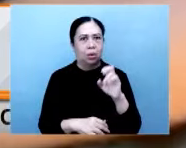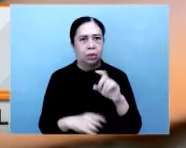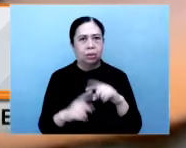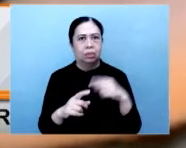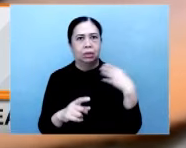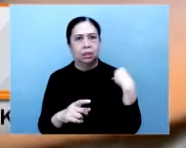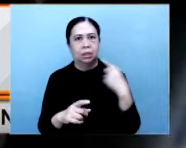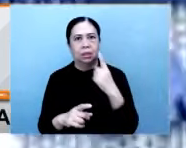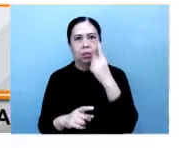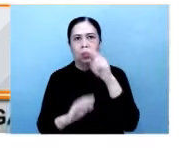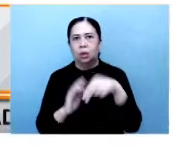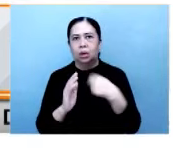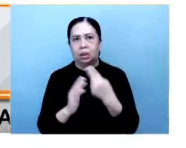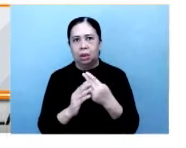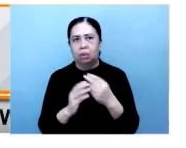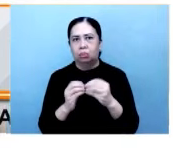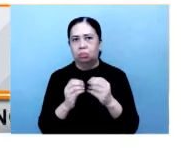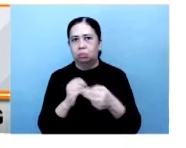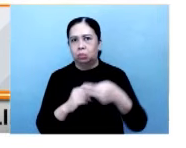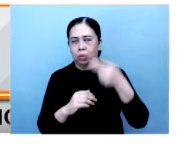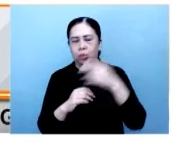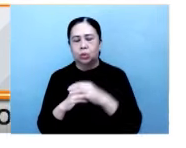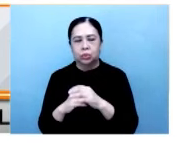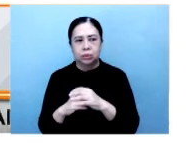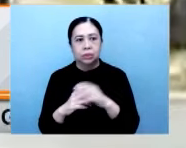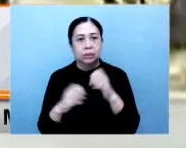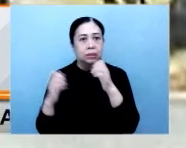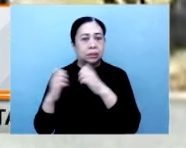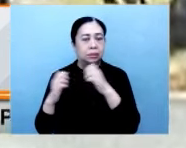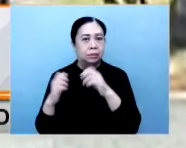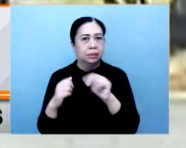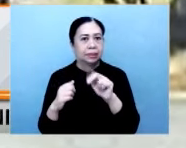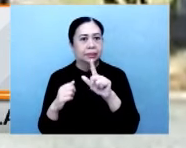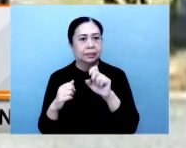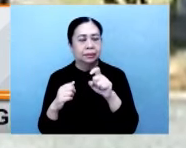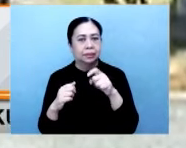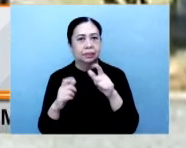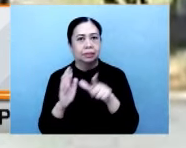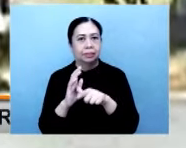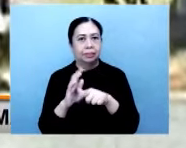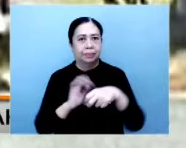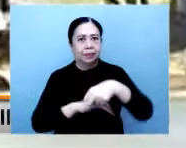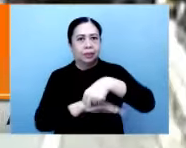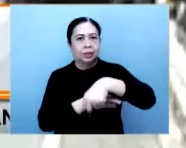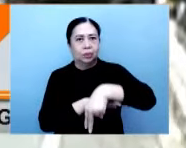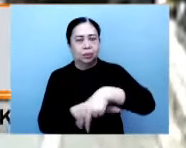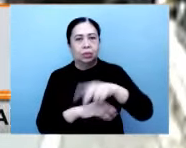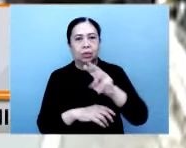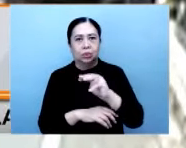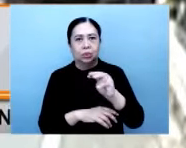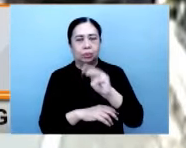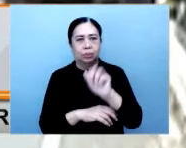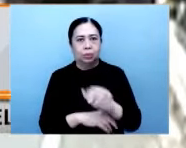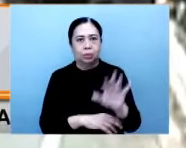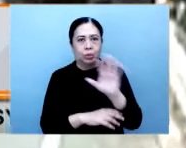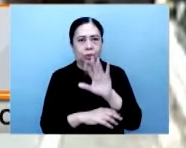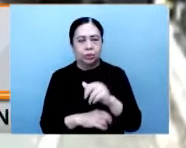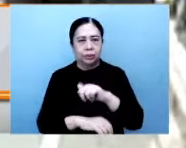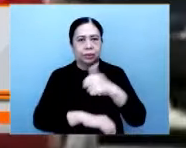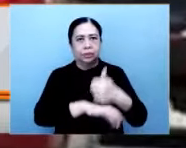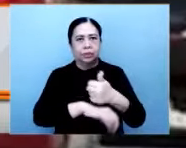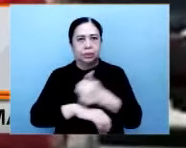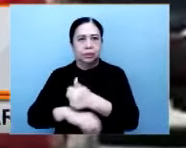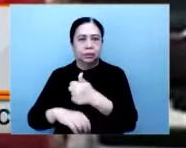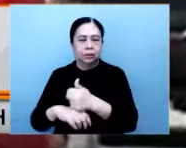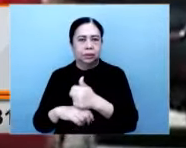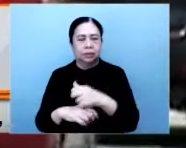mahigit ang aabuting. Inaasahan na ng pamunuan ng NLEX ang dagsa ng mga biyahero mamayang hating gabi hanggang Lunes ng umaga. Nagtalaga na rin sila ng